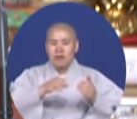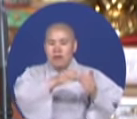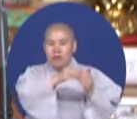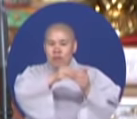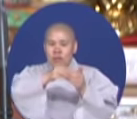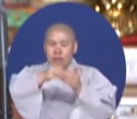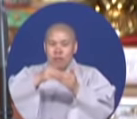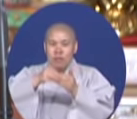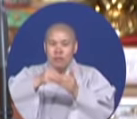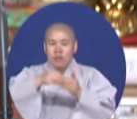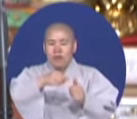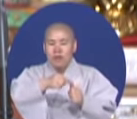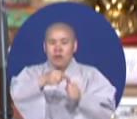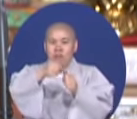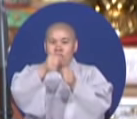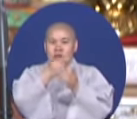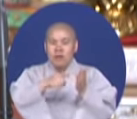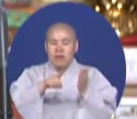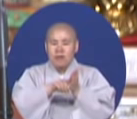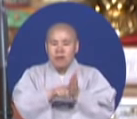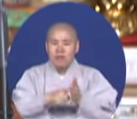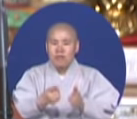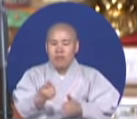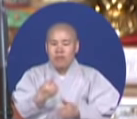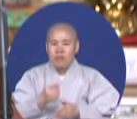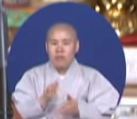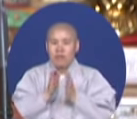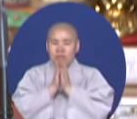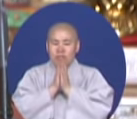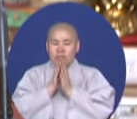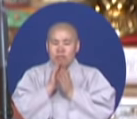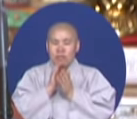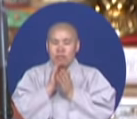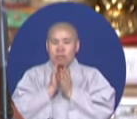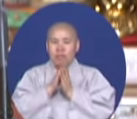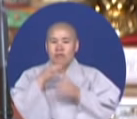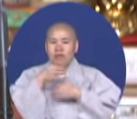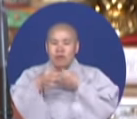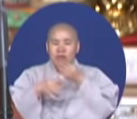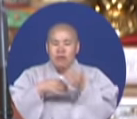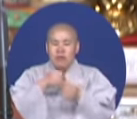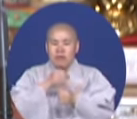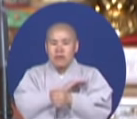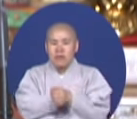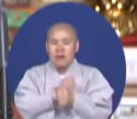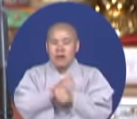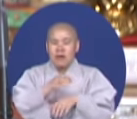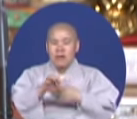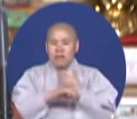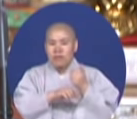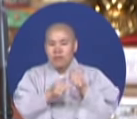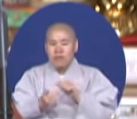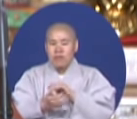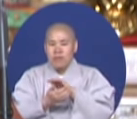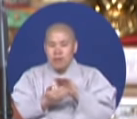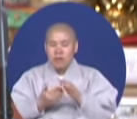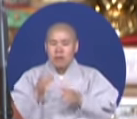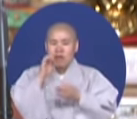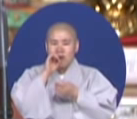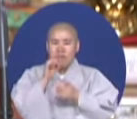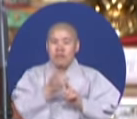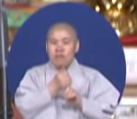그래서 이 연부를 이제 잘 하면 우리가 임종하기 전에 아미타불님이